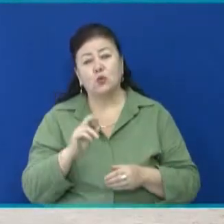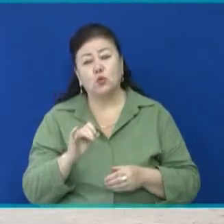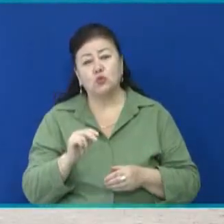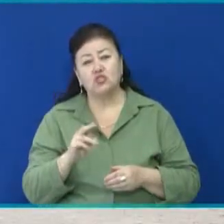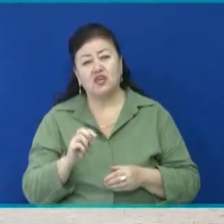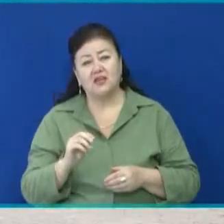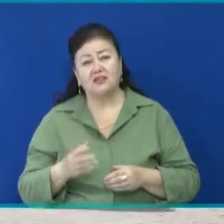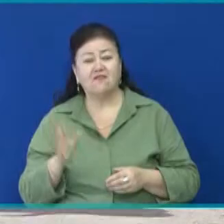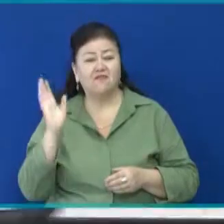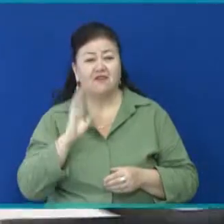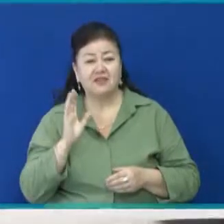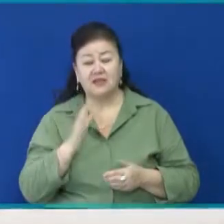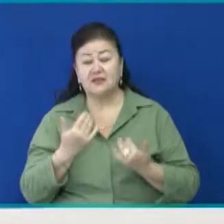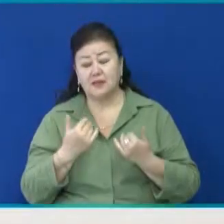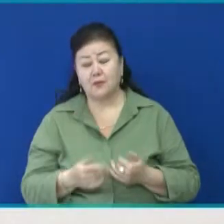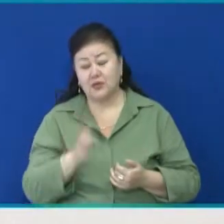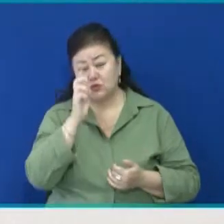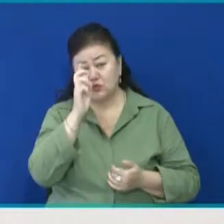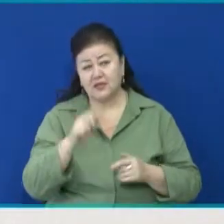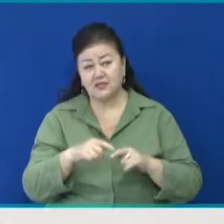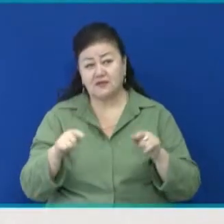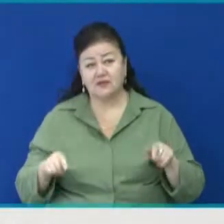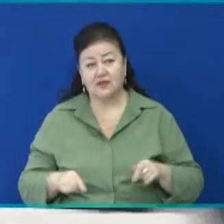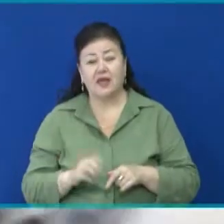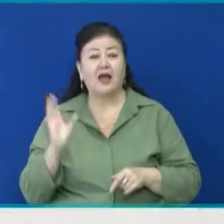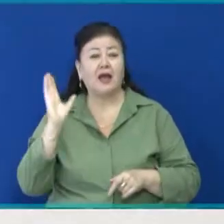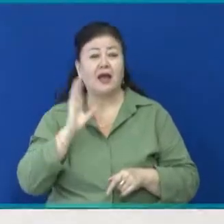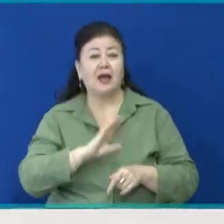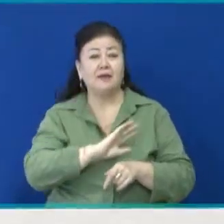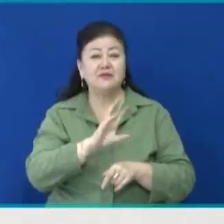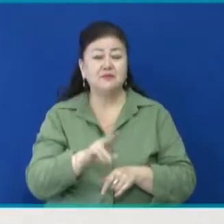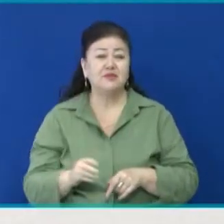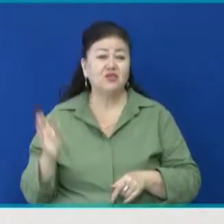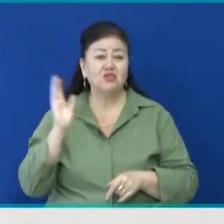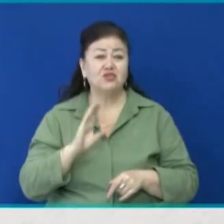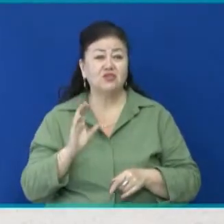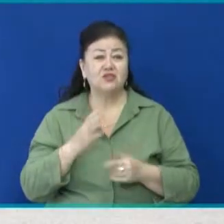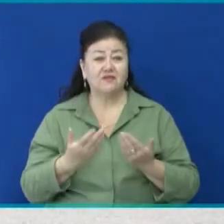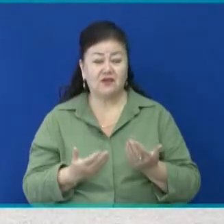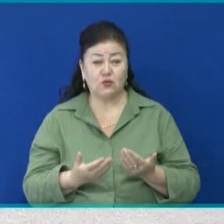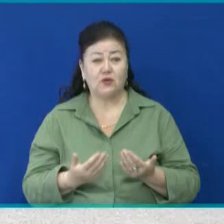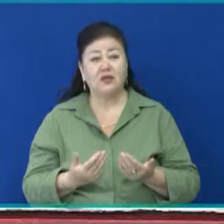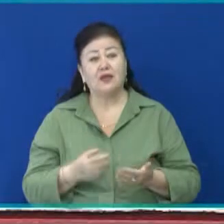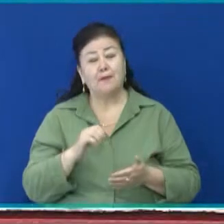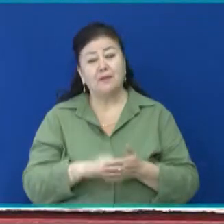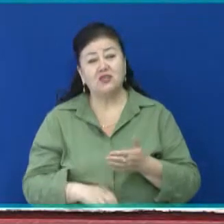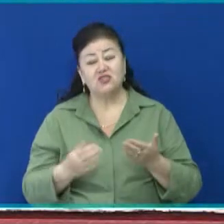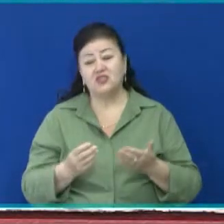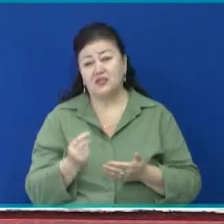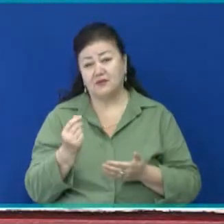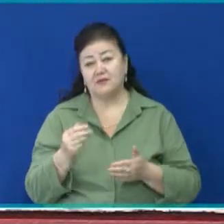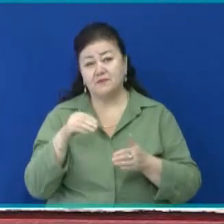арнасы мемлекеттік коммуналдық кәсіпорнының сумен жабдықтау бойынша қызмет тарифін бекітуге өтінімдері келіп түскен. Негізгі себеп